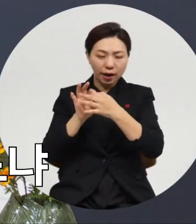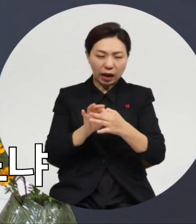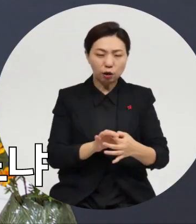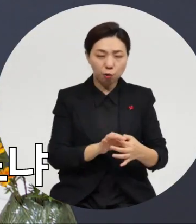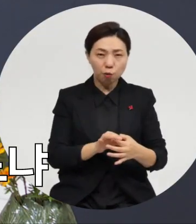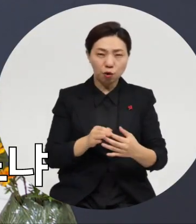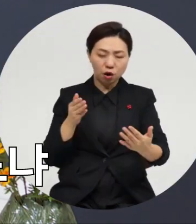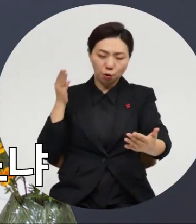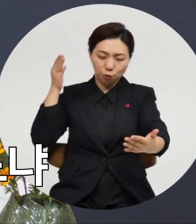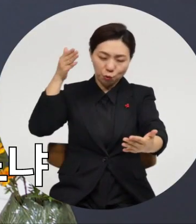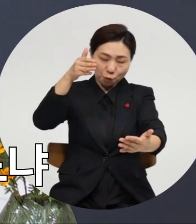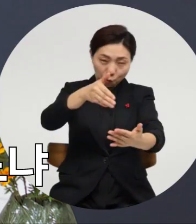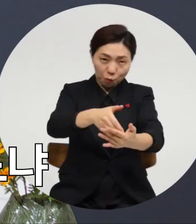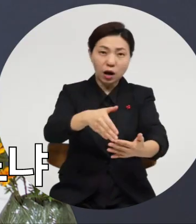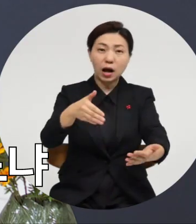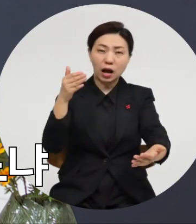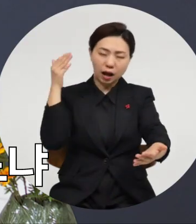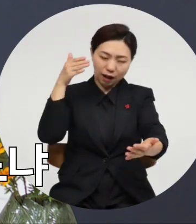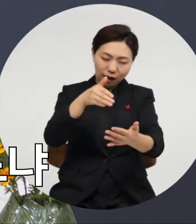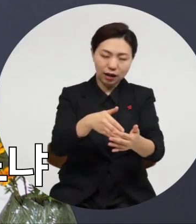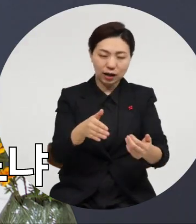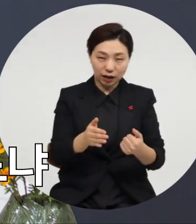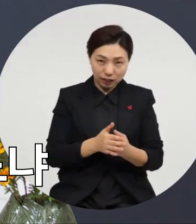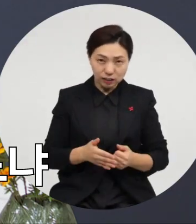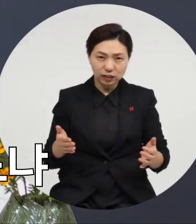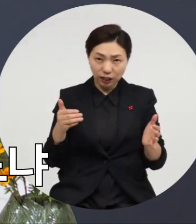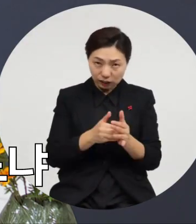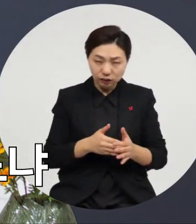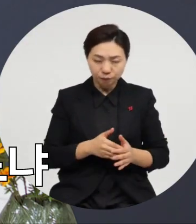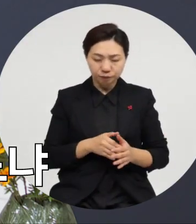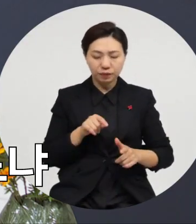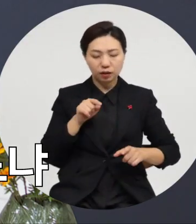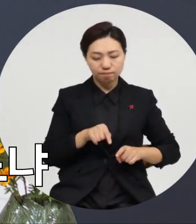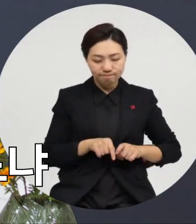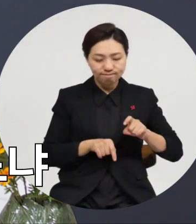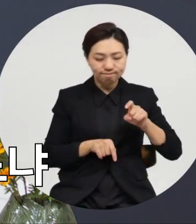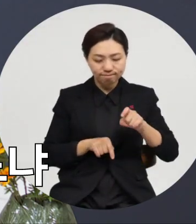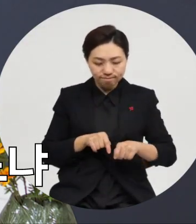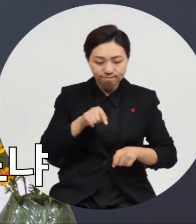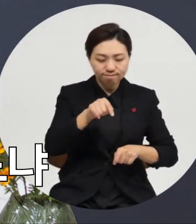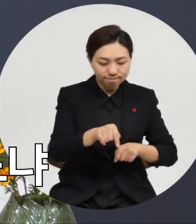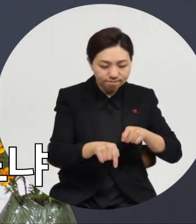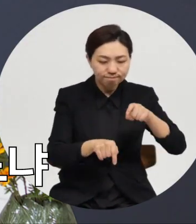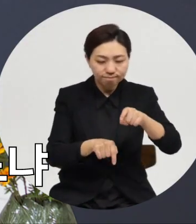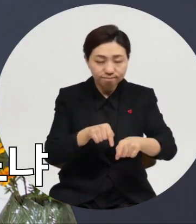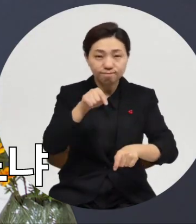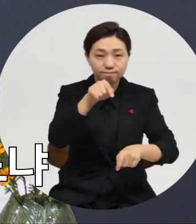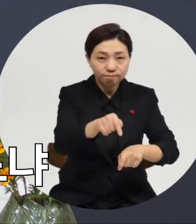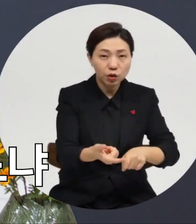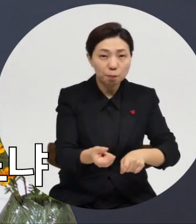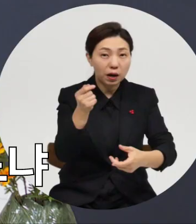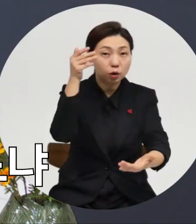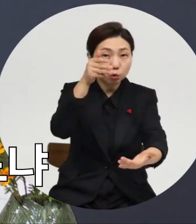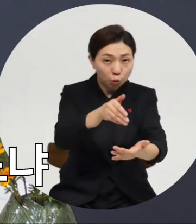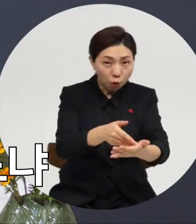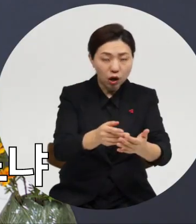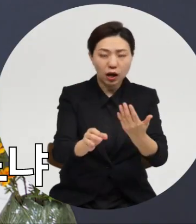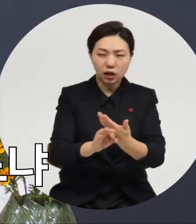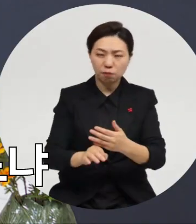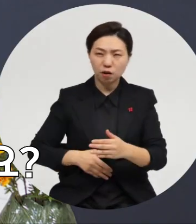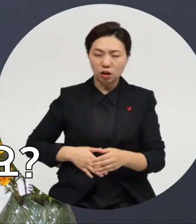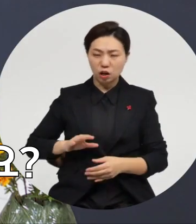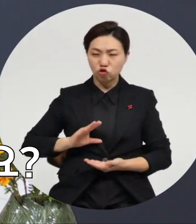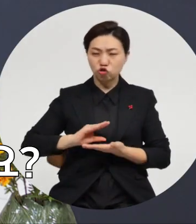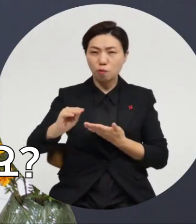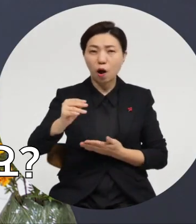정해졌는데, 그다음부터는 꾸준히 도달할 때까지, 다만 한발한발 가는 사람이 빨리